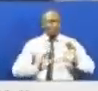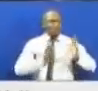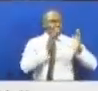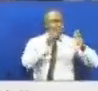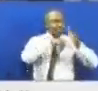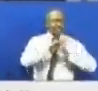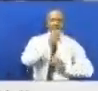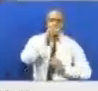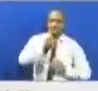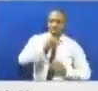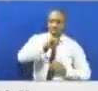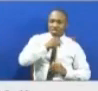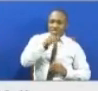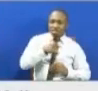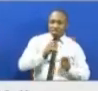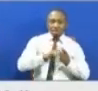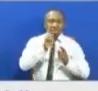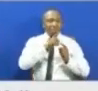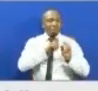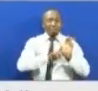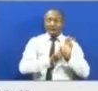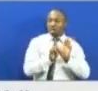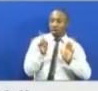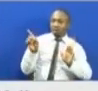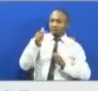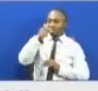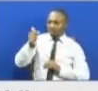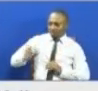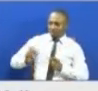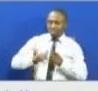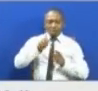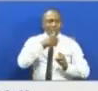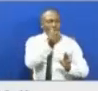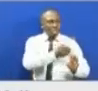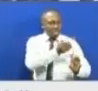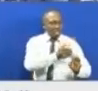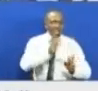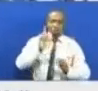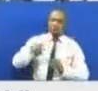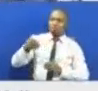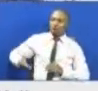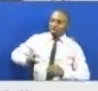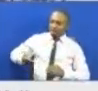hili lililopo mashariki mwa Tanzania. Wapo wazawa na wapo wageni.